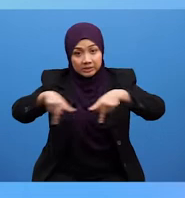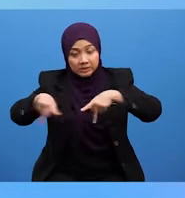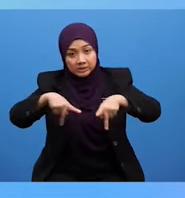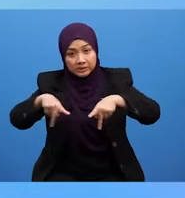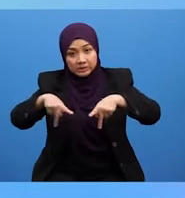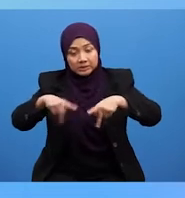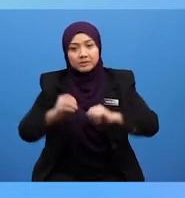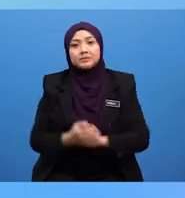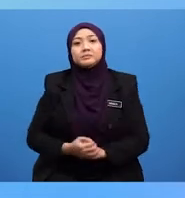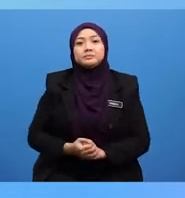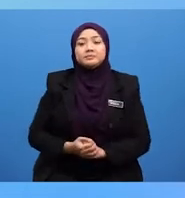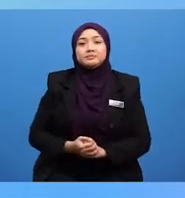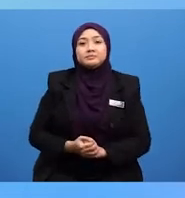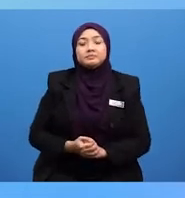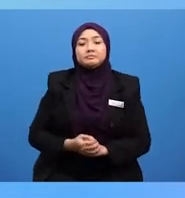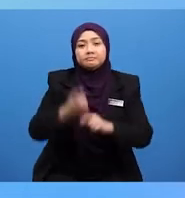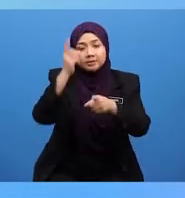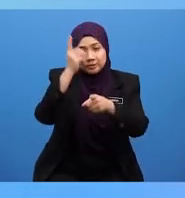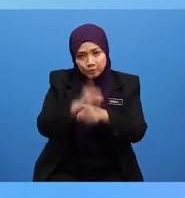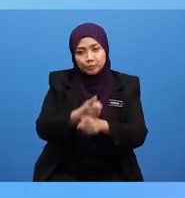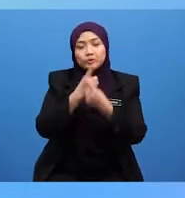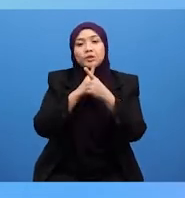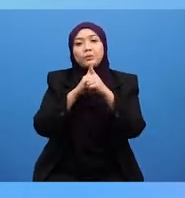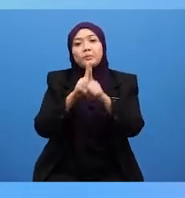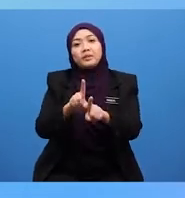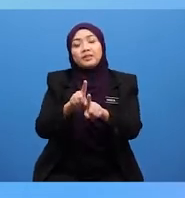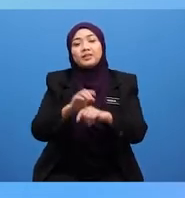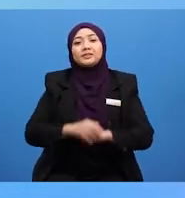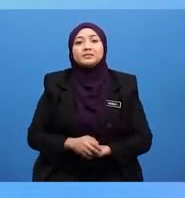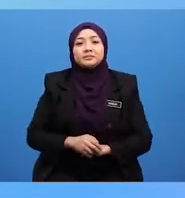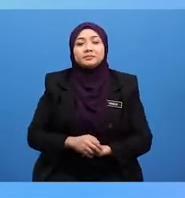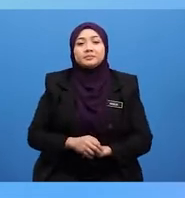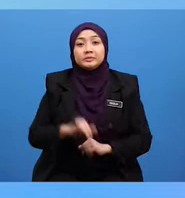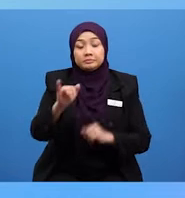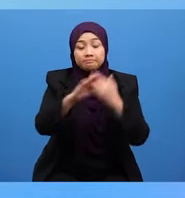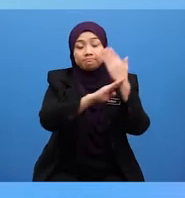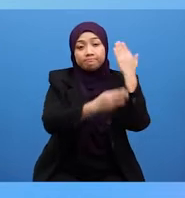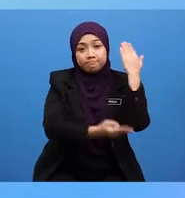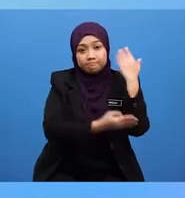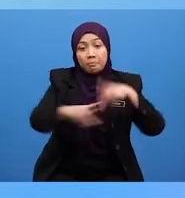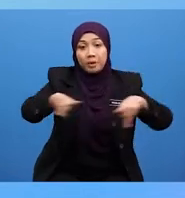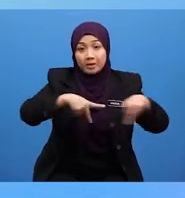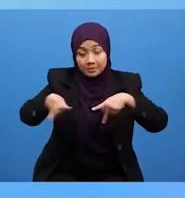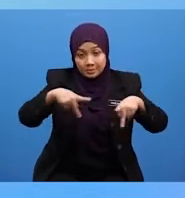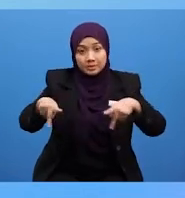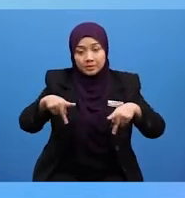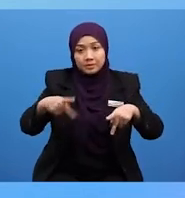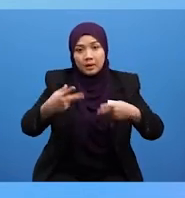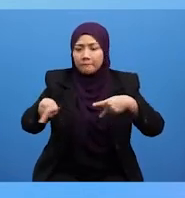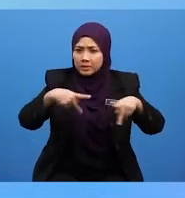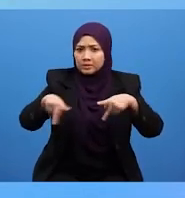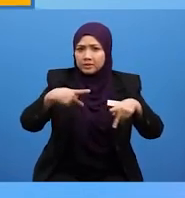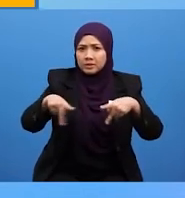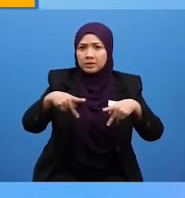Ya, bagus murid-murid, tepat sekali jawapan semua. Baldi dan plastik merupakan plastik